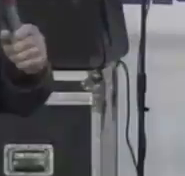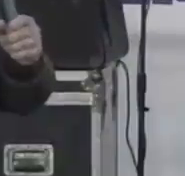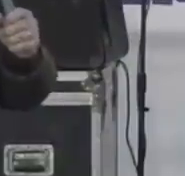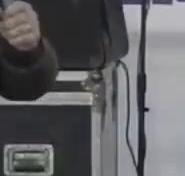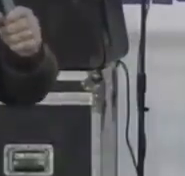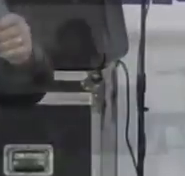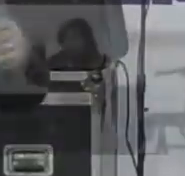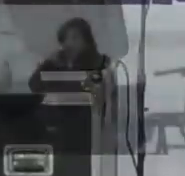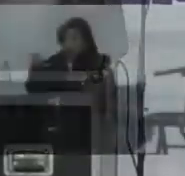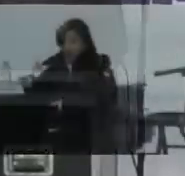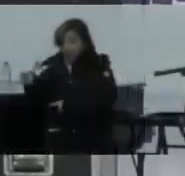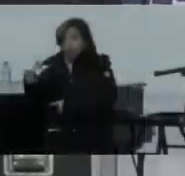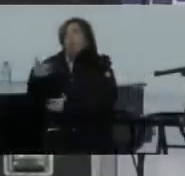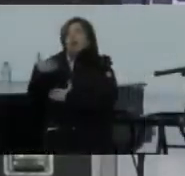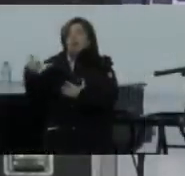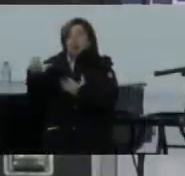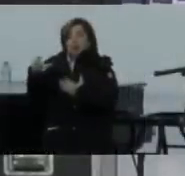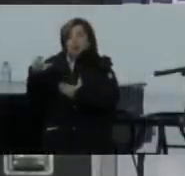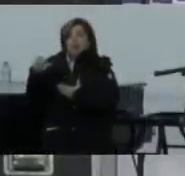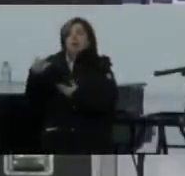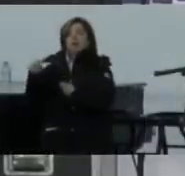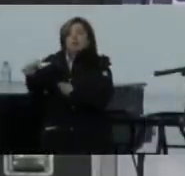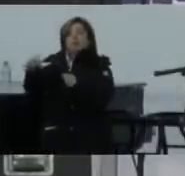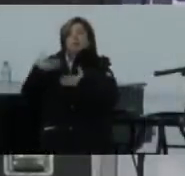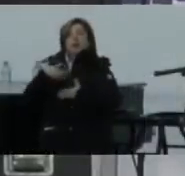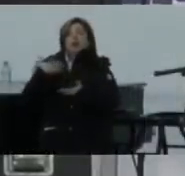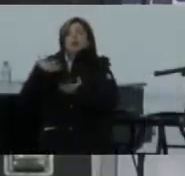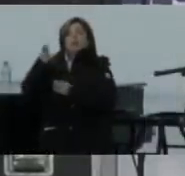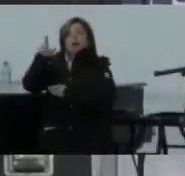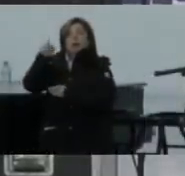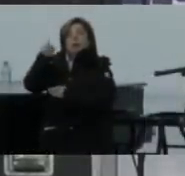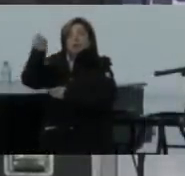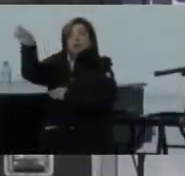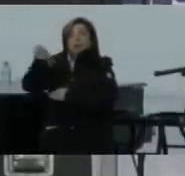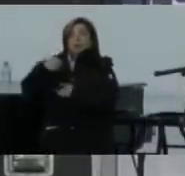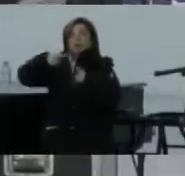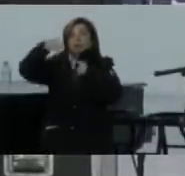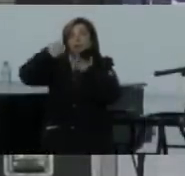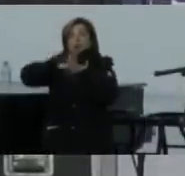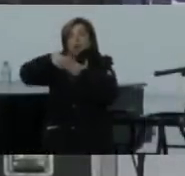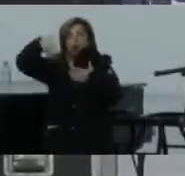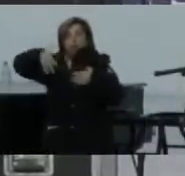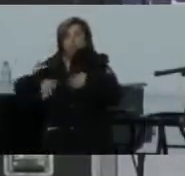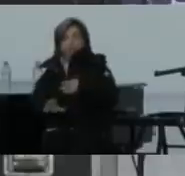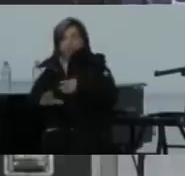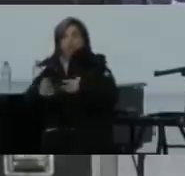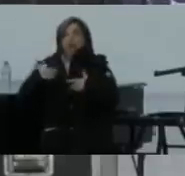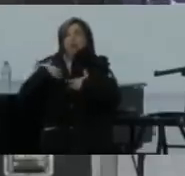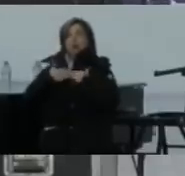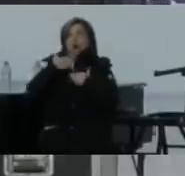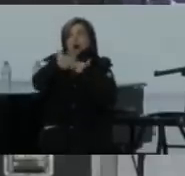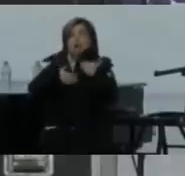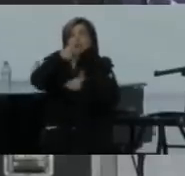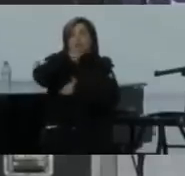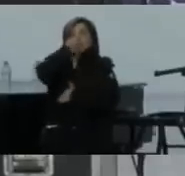lo date a una velocità diversa, col 20% di svalutazione, e noi andiamo avanti con 2 euro di velocità diverse